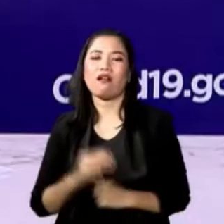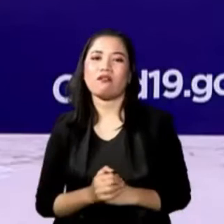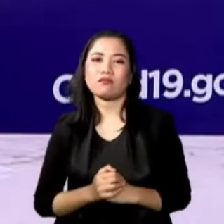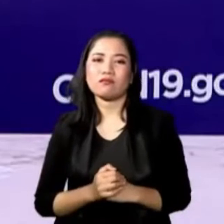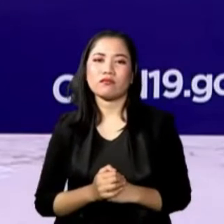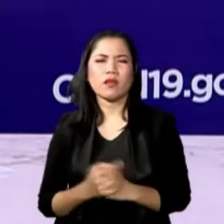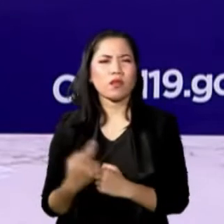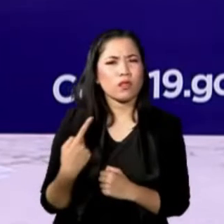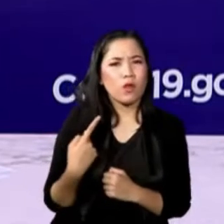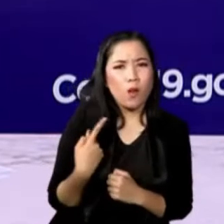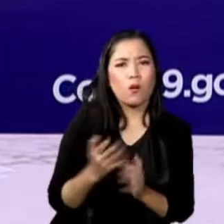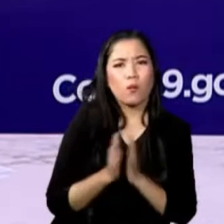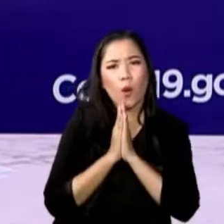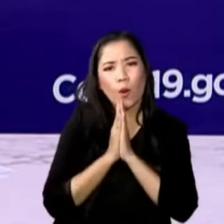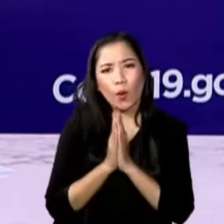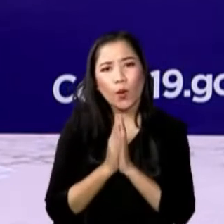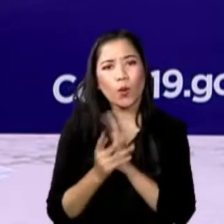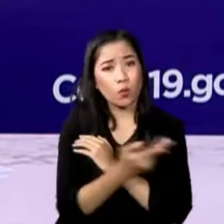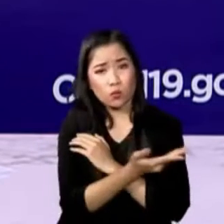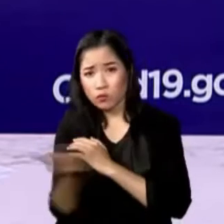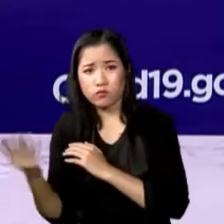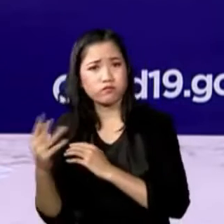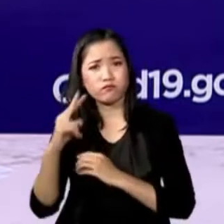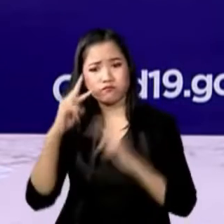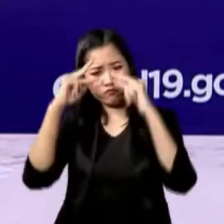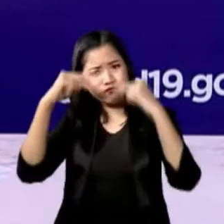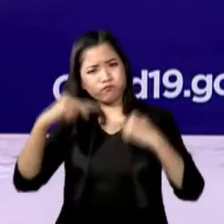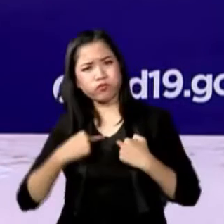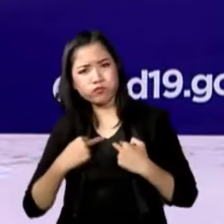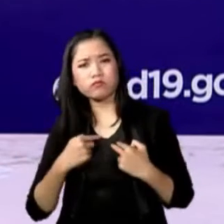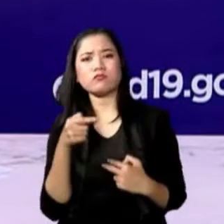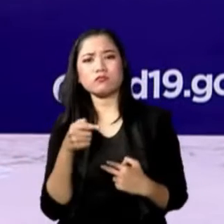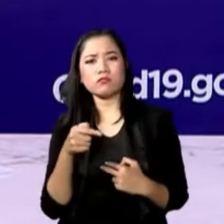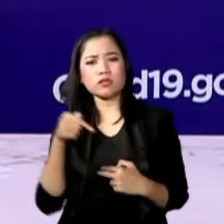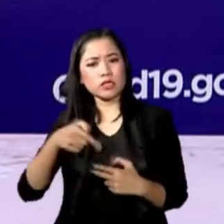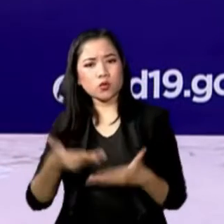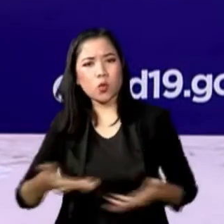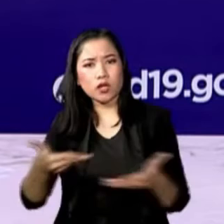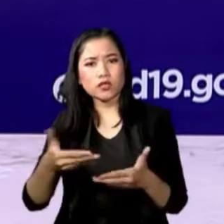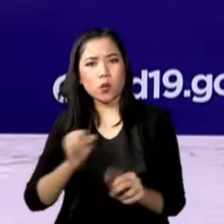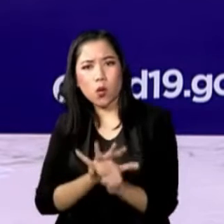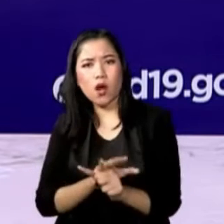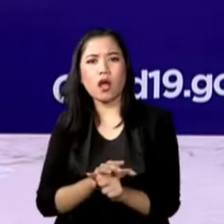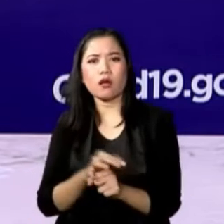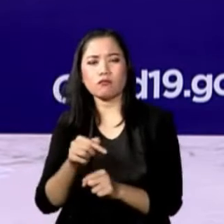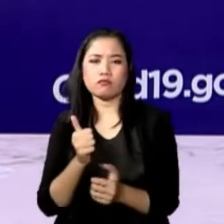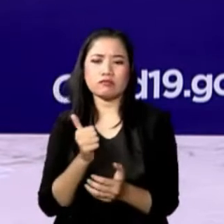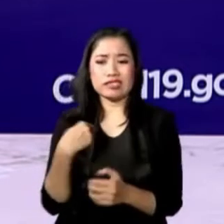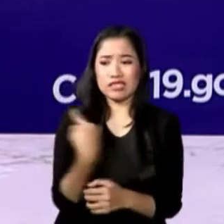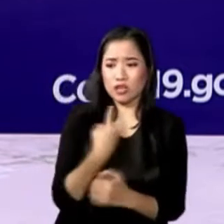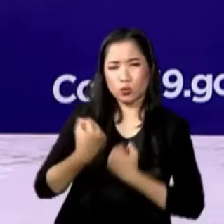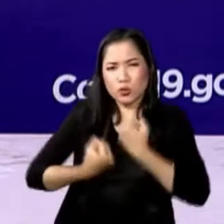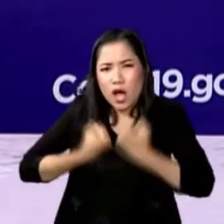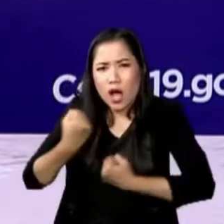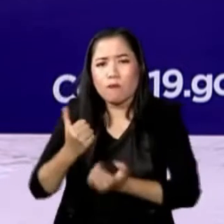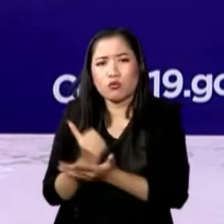Mohon keadaan ini benar-benar dijadikan refleksi pada penanganan COVID-19 yang sedang sama-sama kita upayakan saat